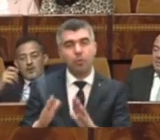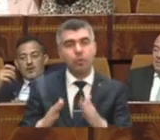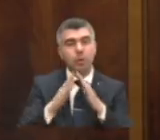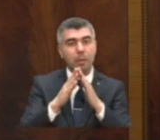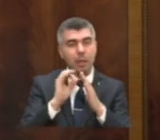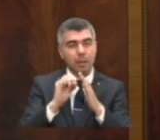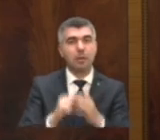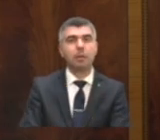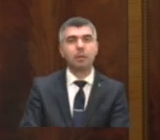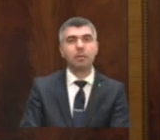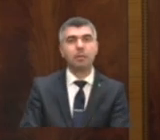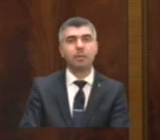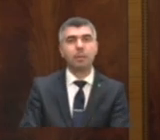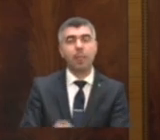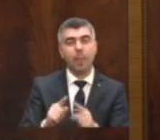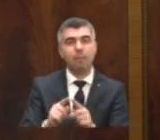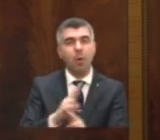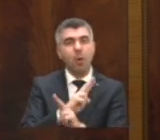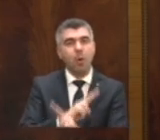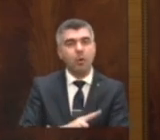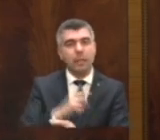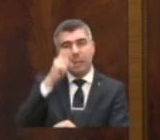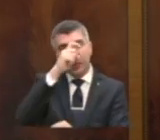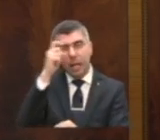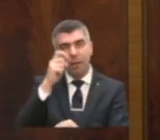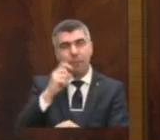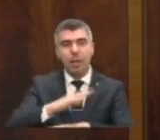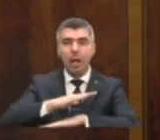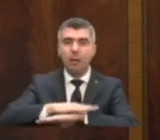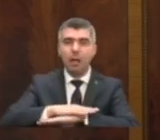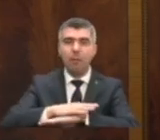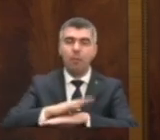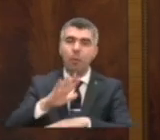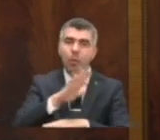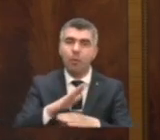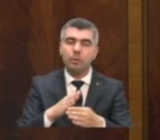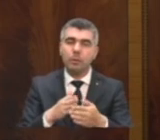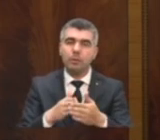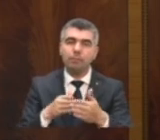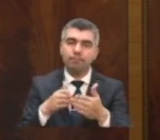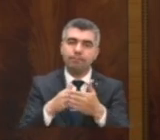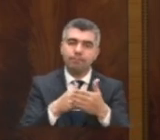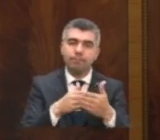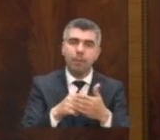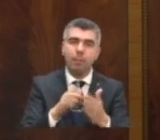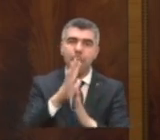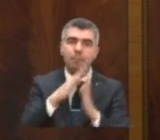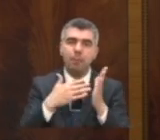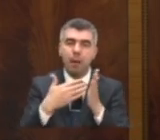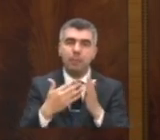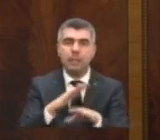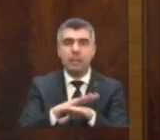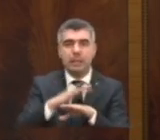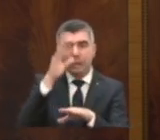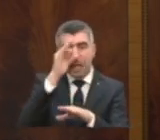مع قضاء عطلتهم الصيفية، مع التزام بالتصدي لأي محاولة استغلال هذا البرنامج لخدمة أغراض سياسية